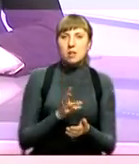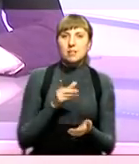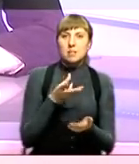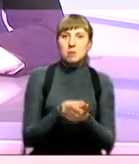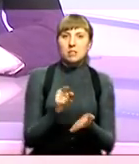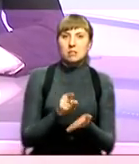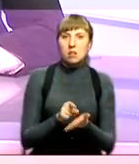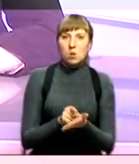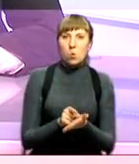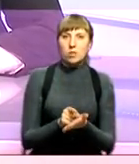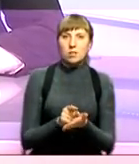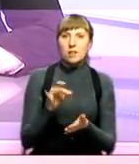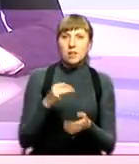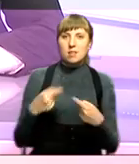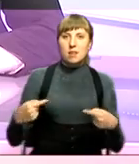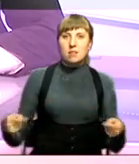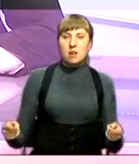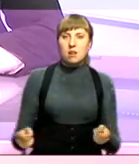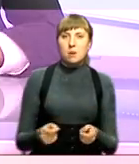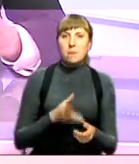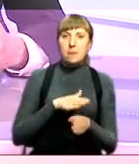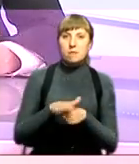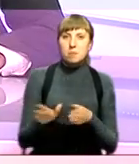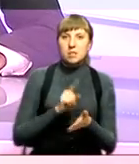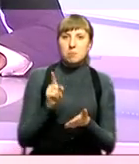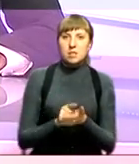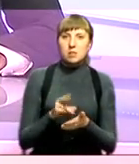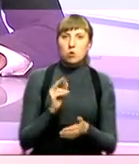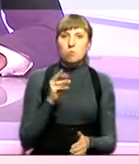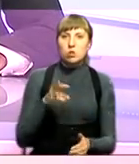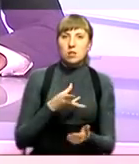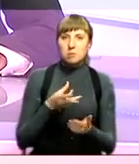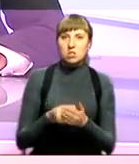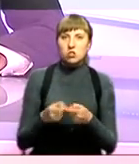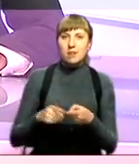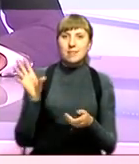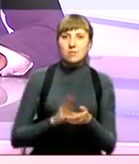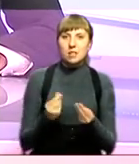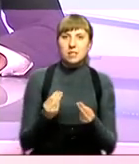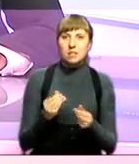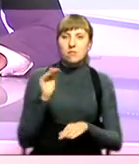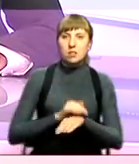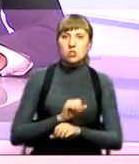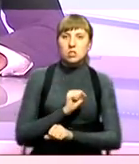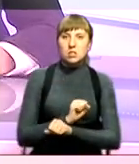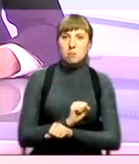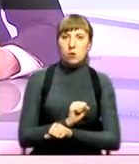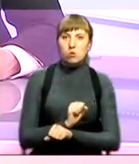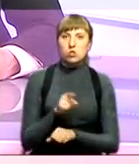налоги и так далее и тому подобное. Выполнить обязательства по коммунальным платежам. Эти все средства фактически заморожены. Они